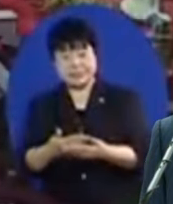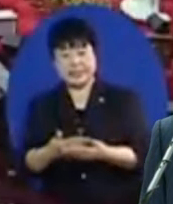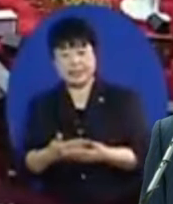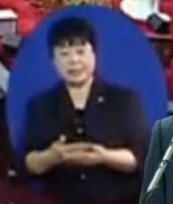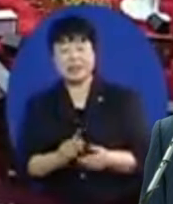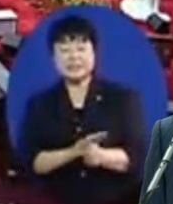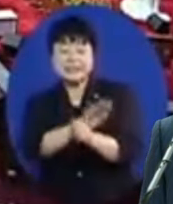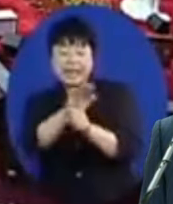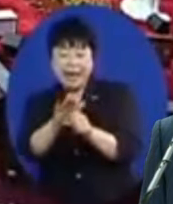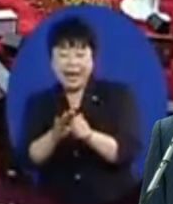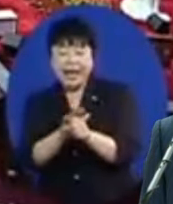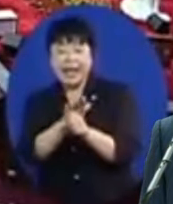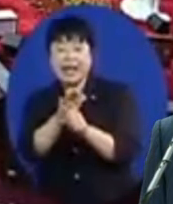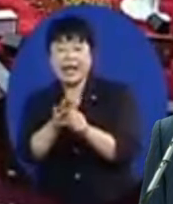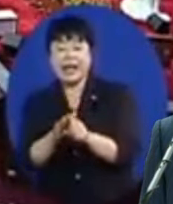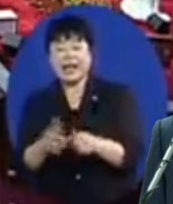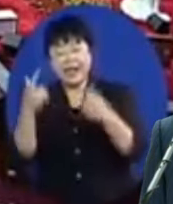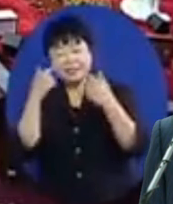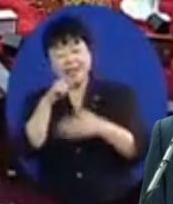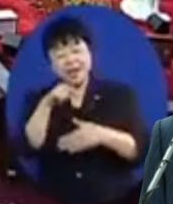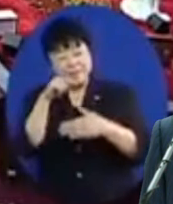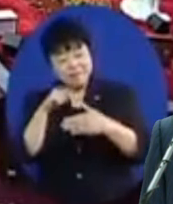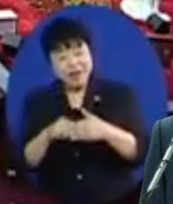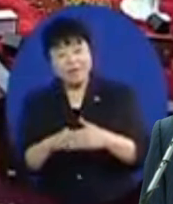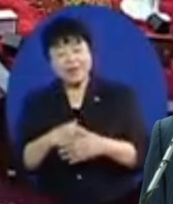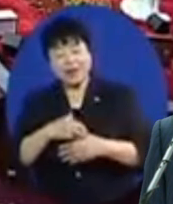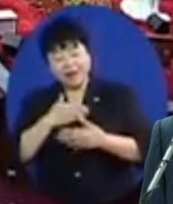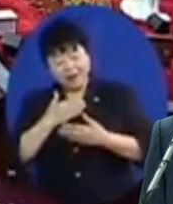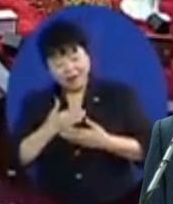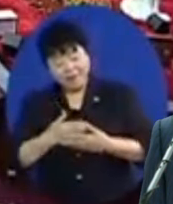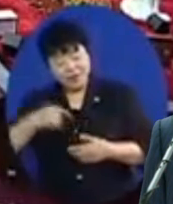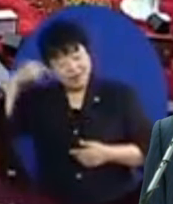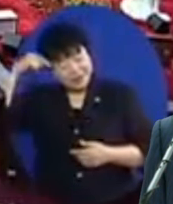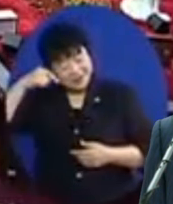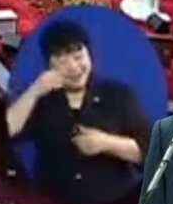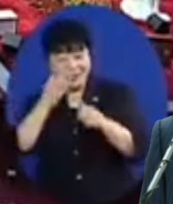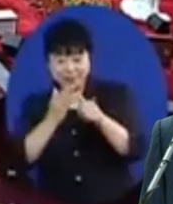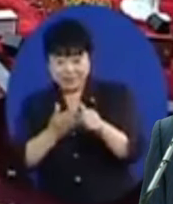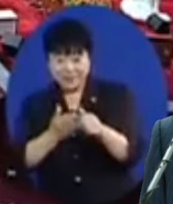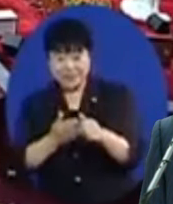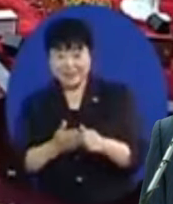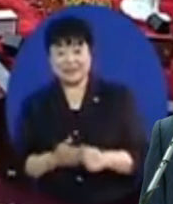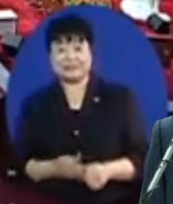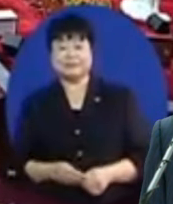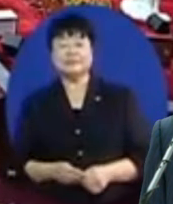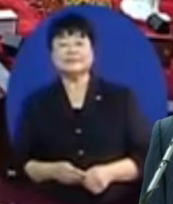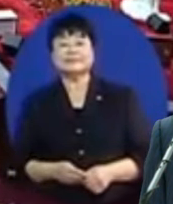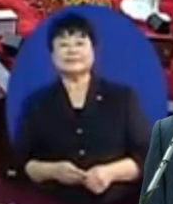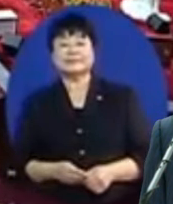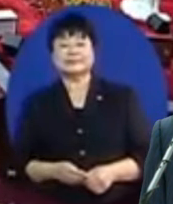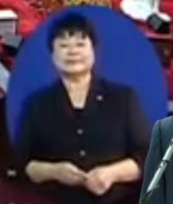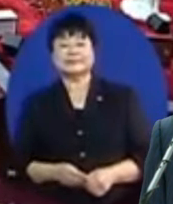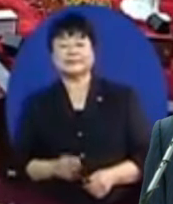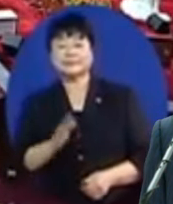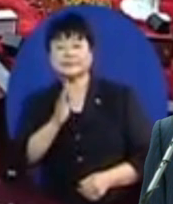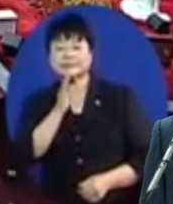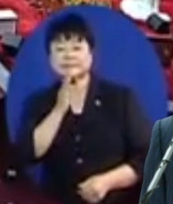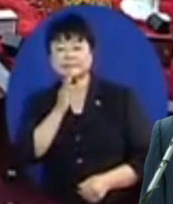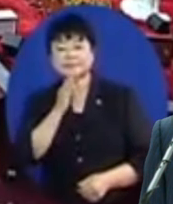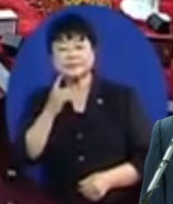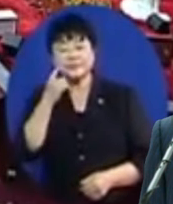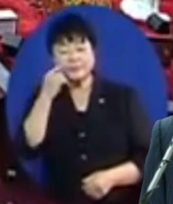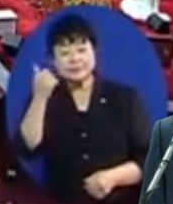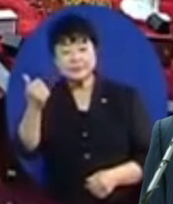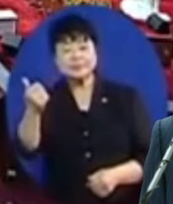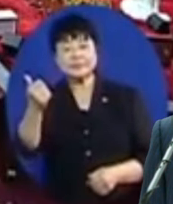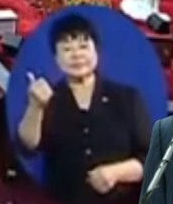그 사랑을 우리가 항상 마음속에 감격스럽게 느껴야 되는 것입니다. 제4세기에 활동한 사막의 수도사 아빠